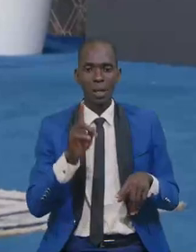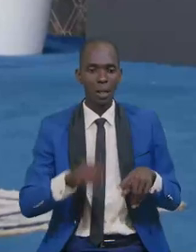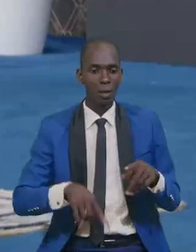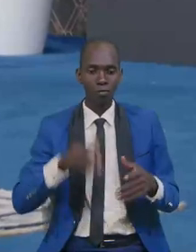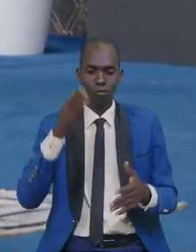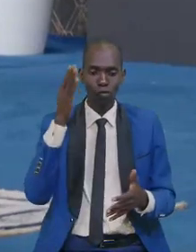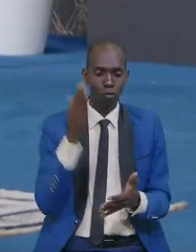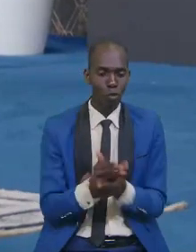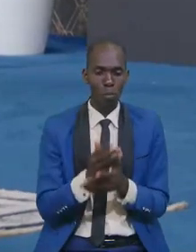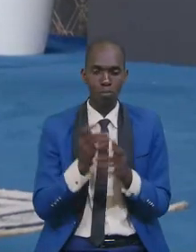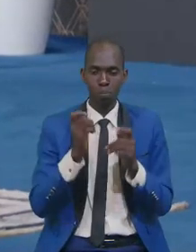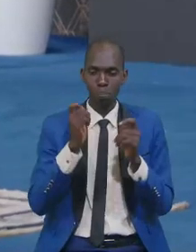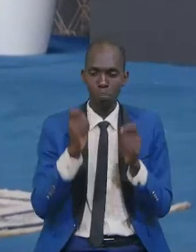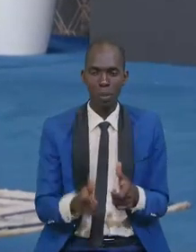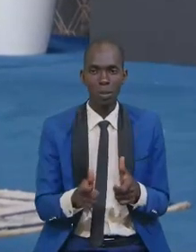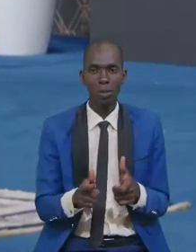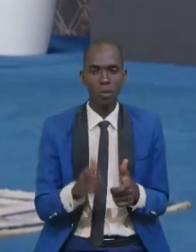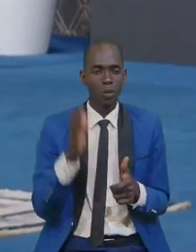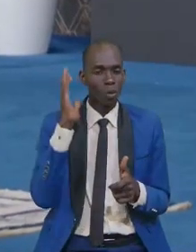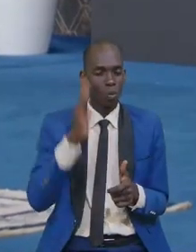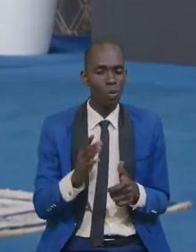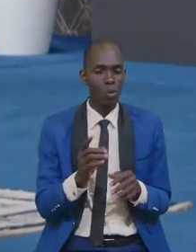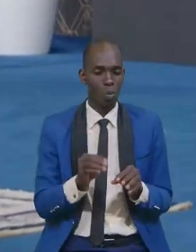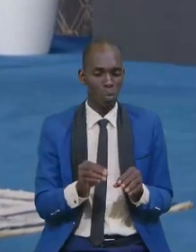il ne peut pas s'arrêter immédiatement.